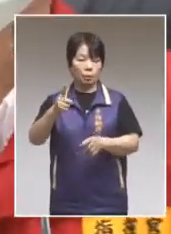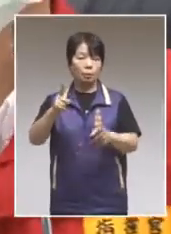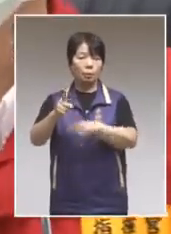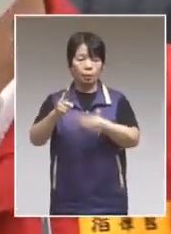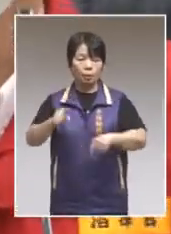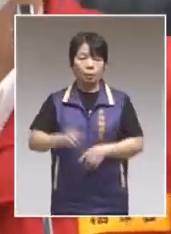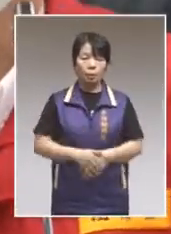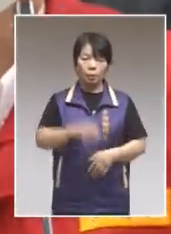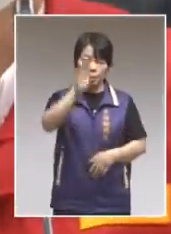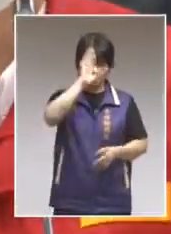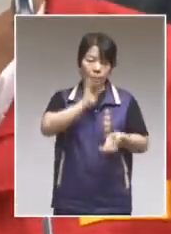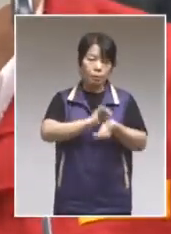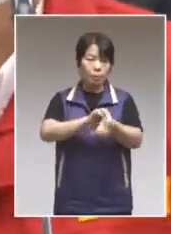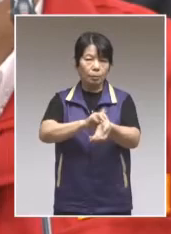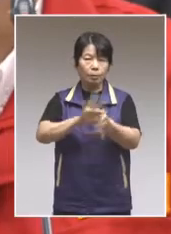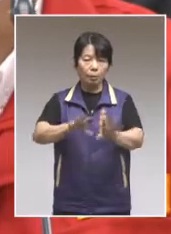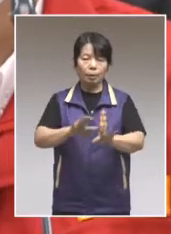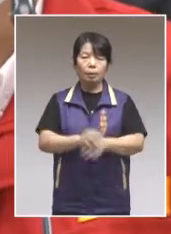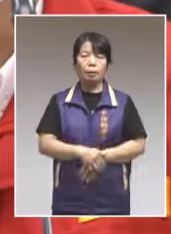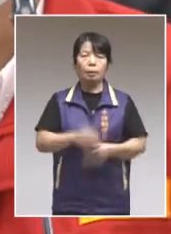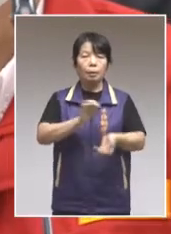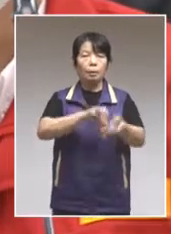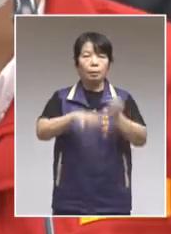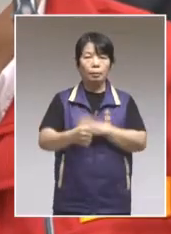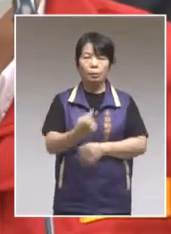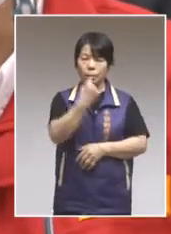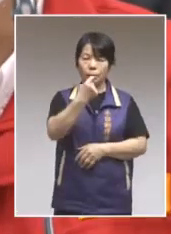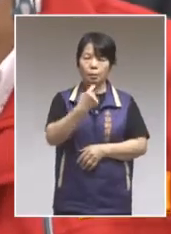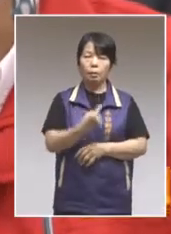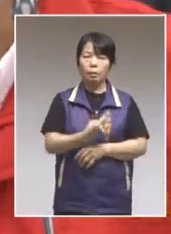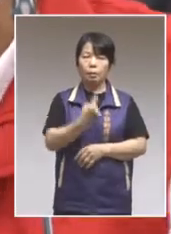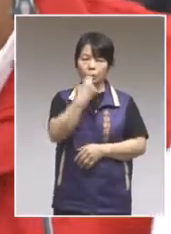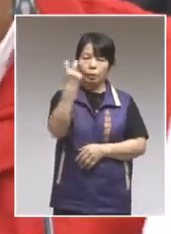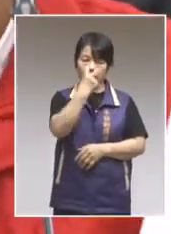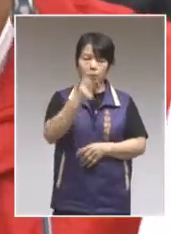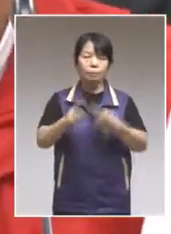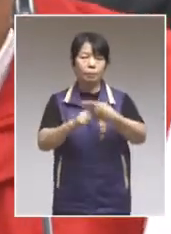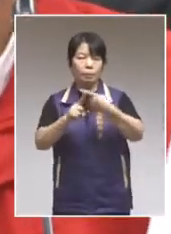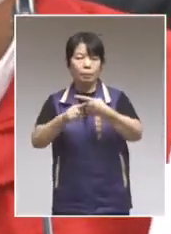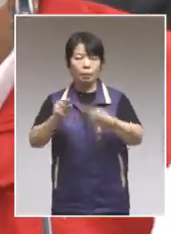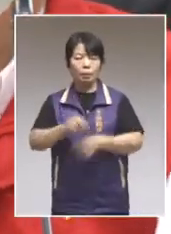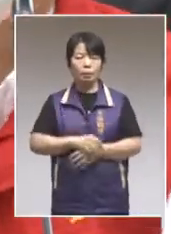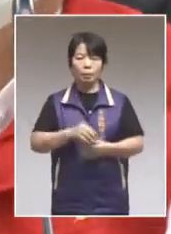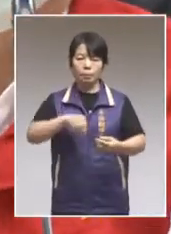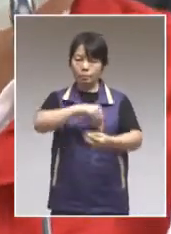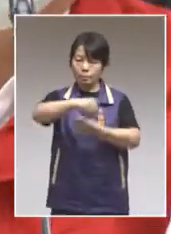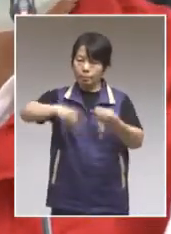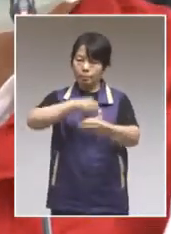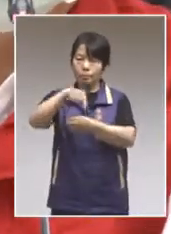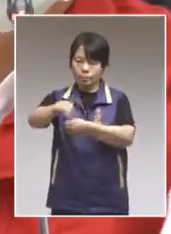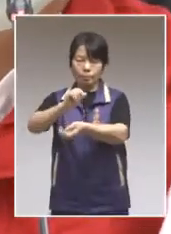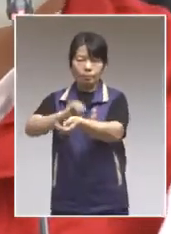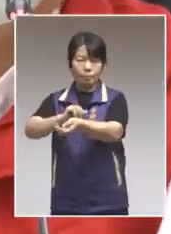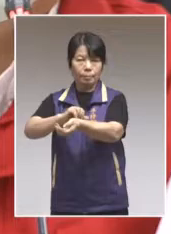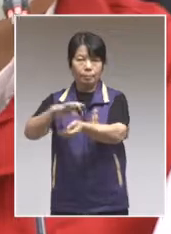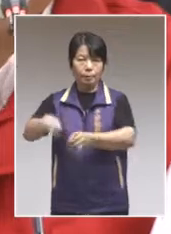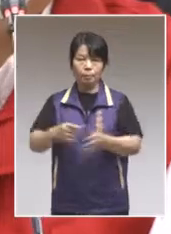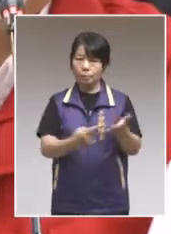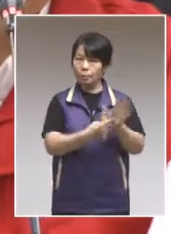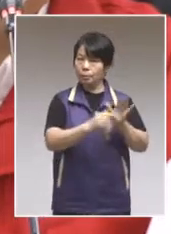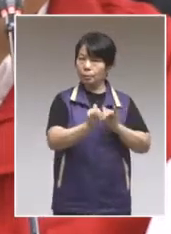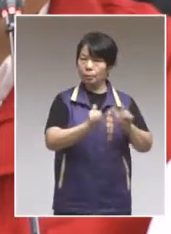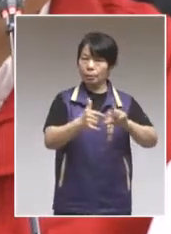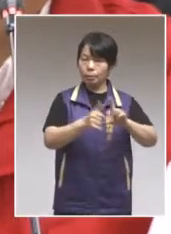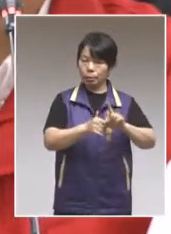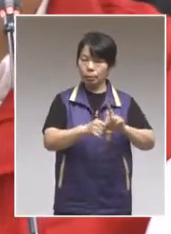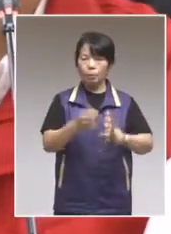就医在诊所快筛阳性然后转诊确诊的所以这个也显示说 在社区的这